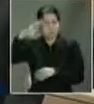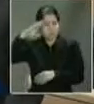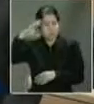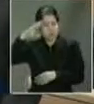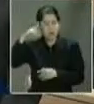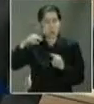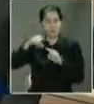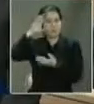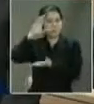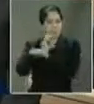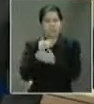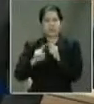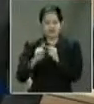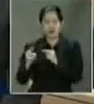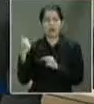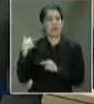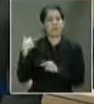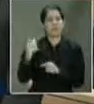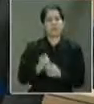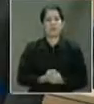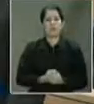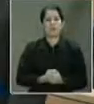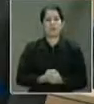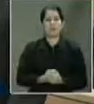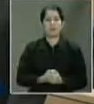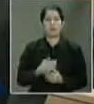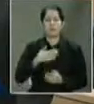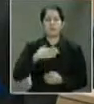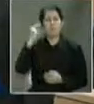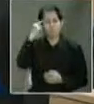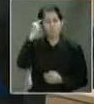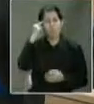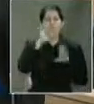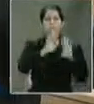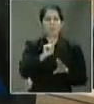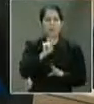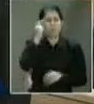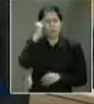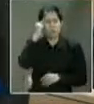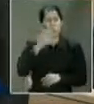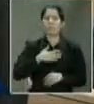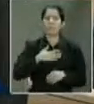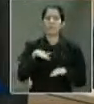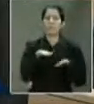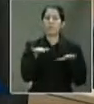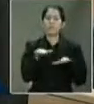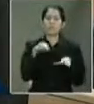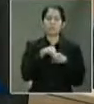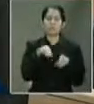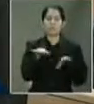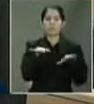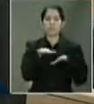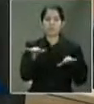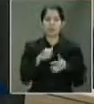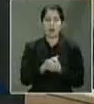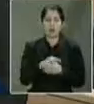องชายคุณไม่ต้องมาสอนผมผมมีวิธีคิดอยู่เฉยๆพอที4:40ใก